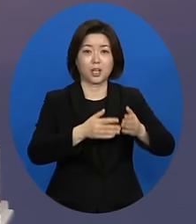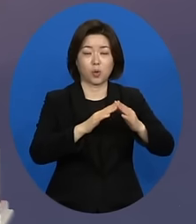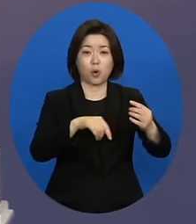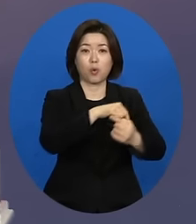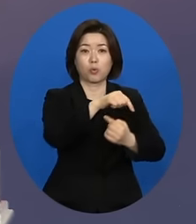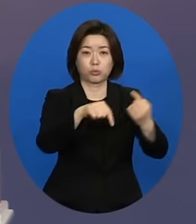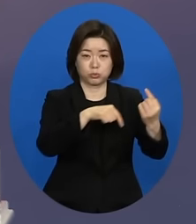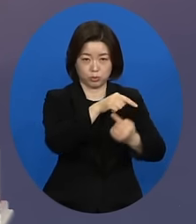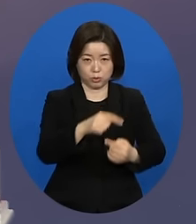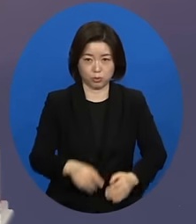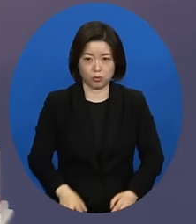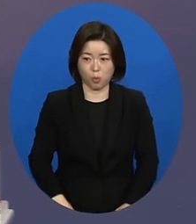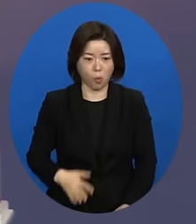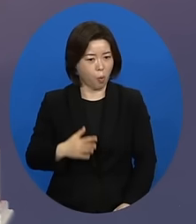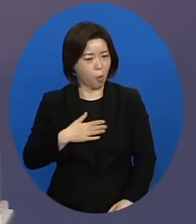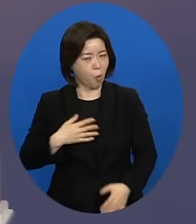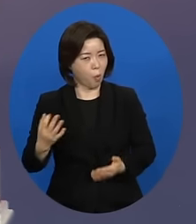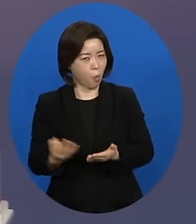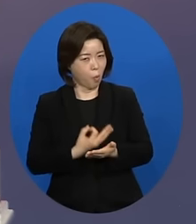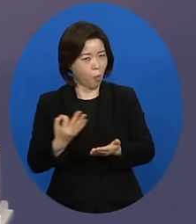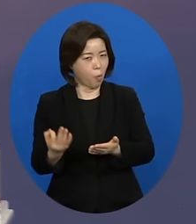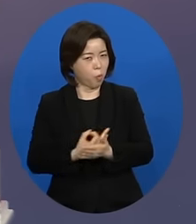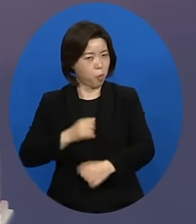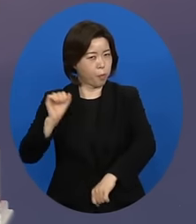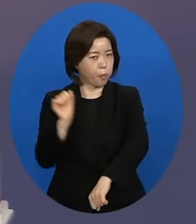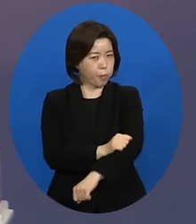돈을 왜 잘 벌어?